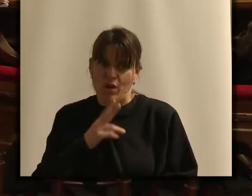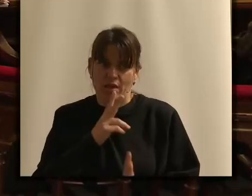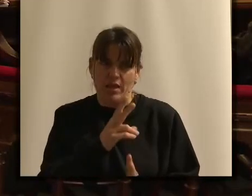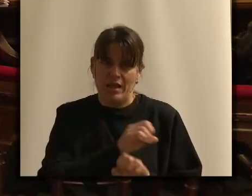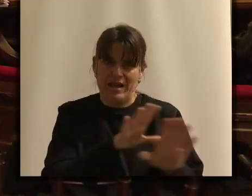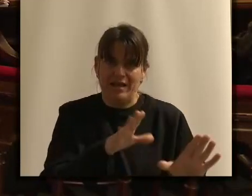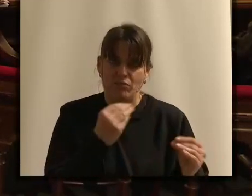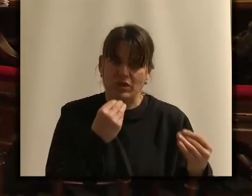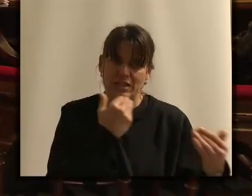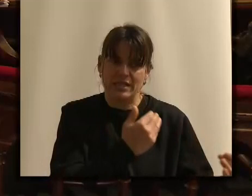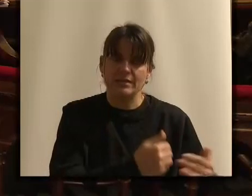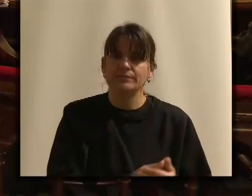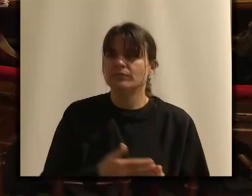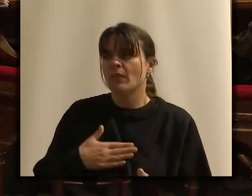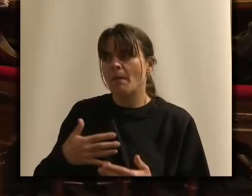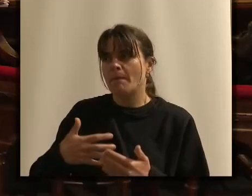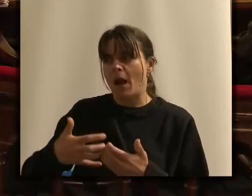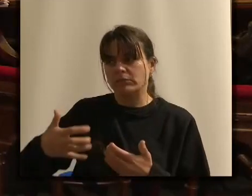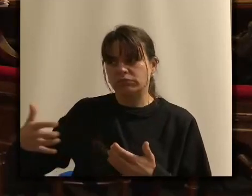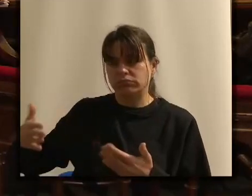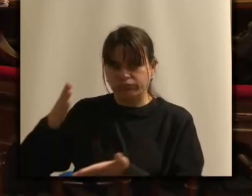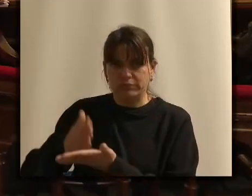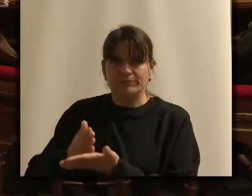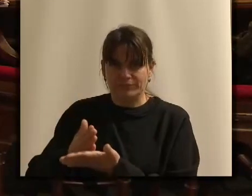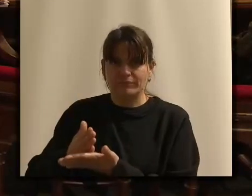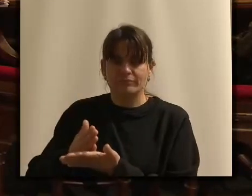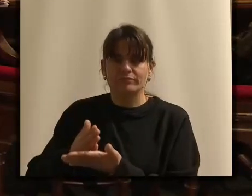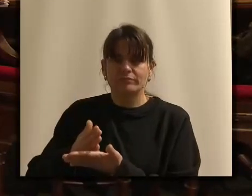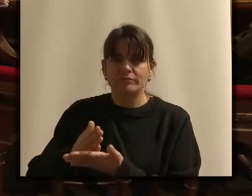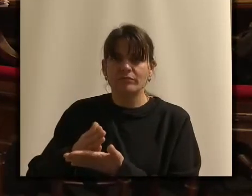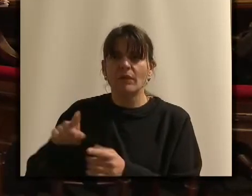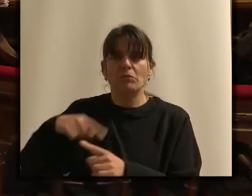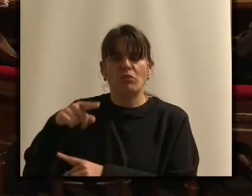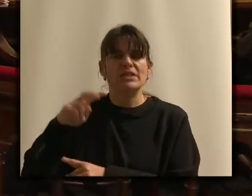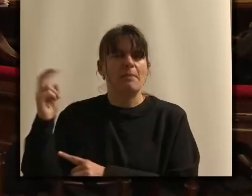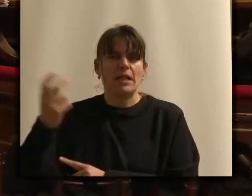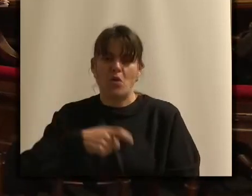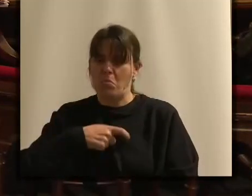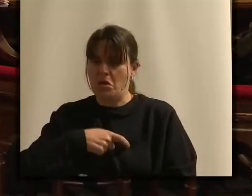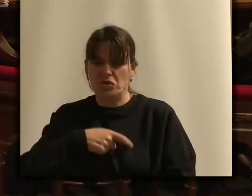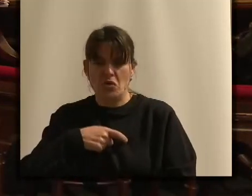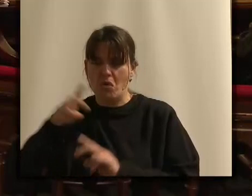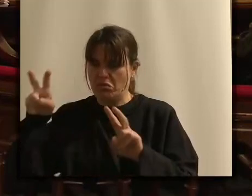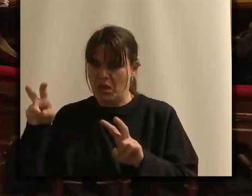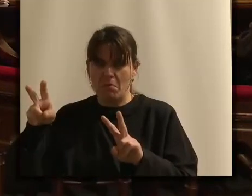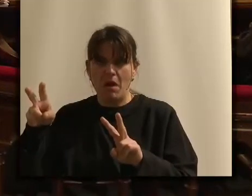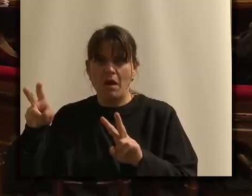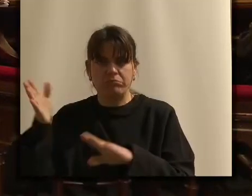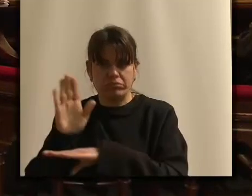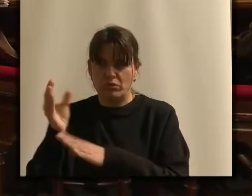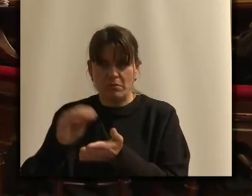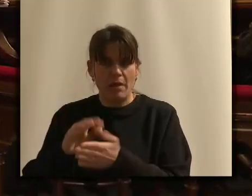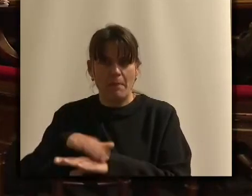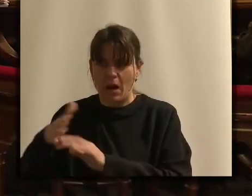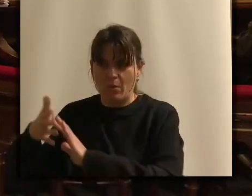qüestió. Gràcies. Bé, per no allargar-nos més, no, ho deixem estar. Si cas en alguna comissió en parleu o el traiem, ho dic perquè si no